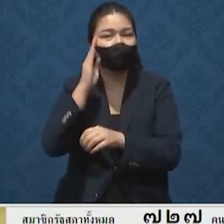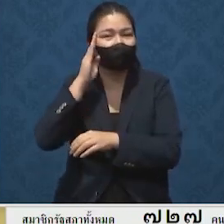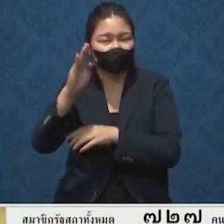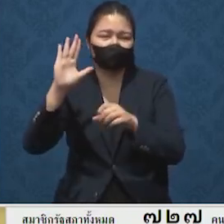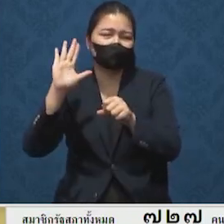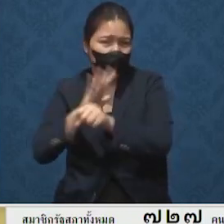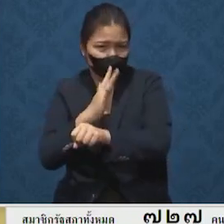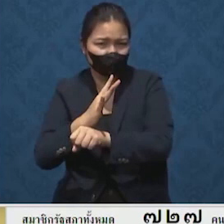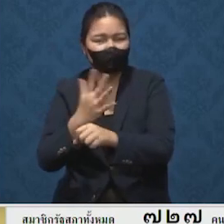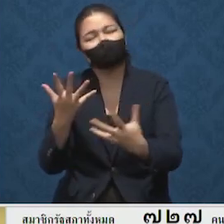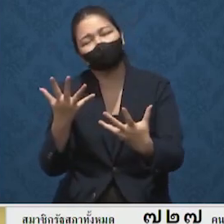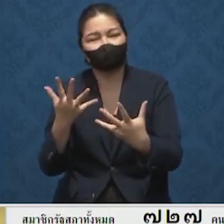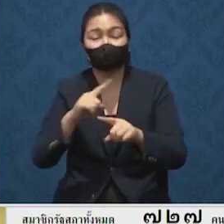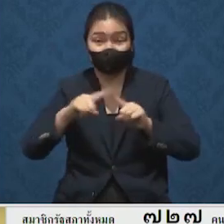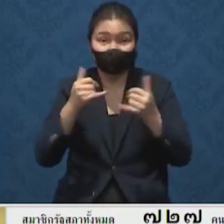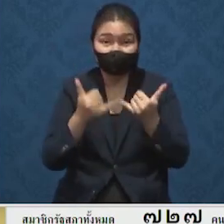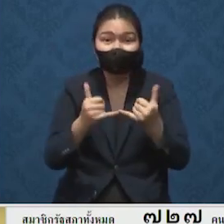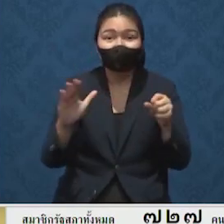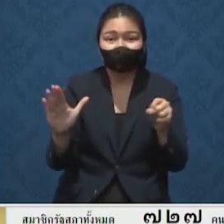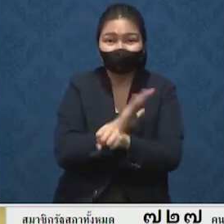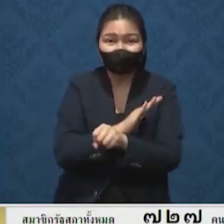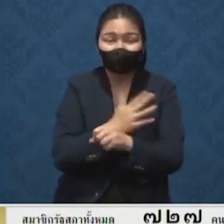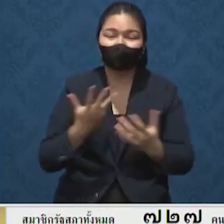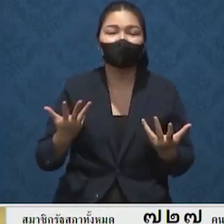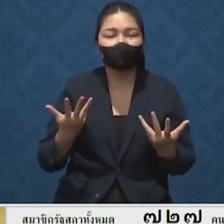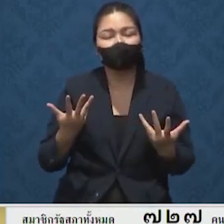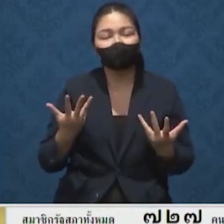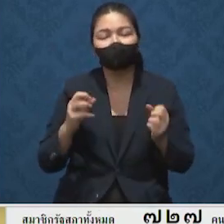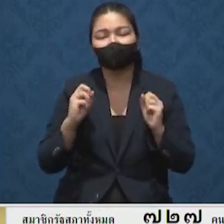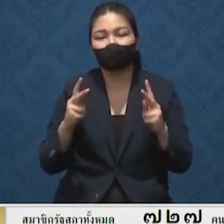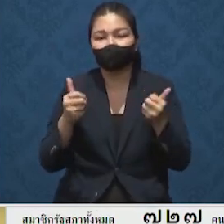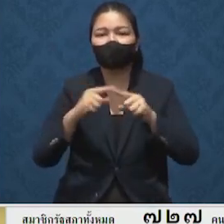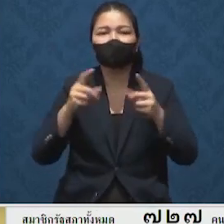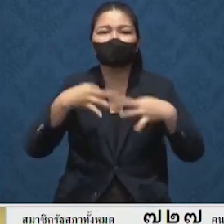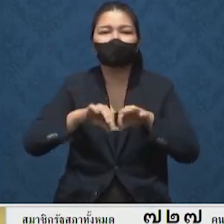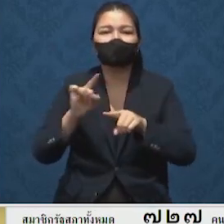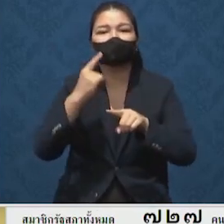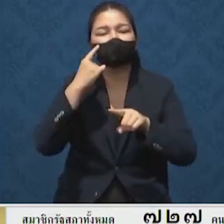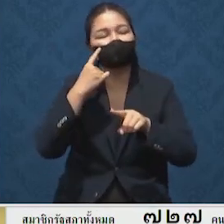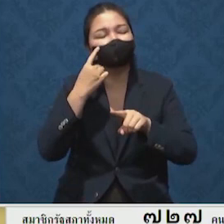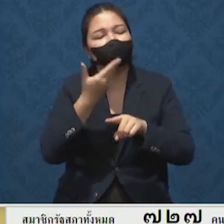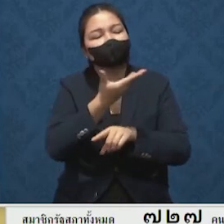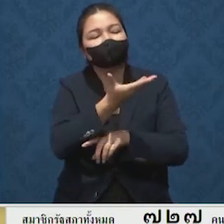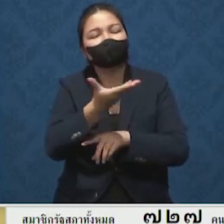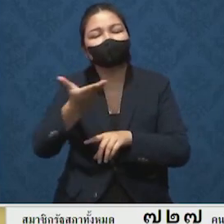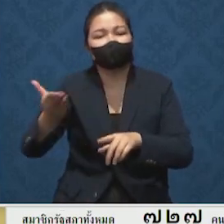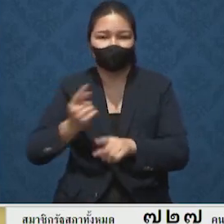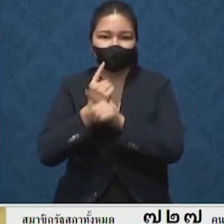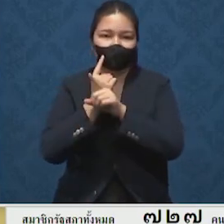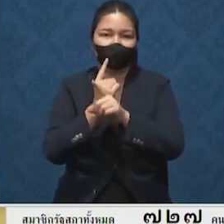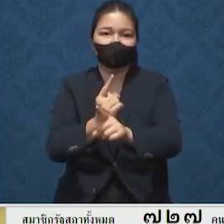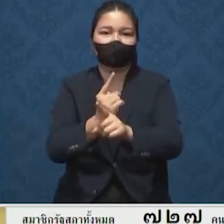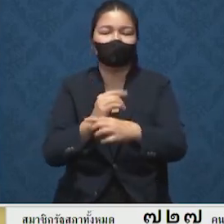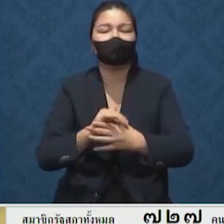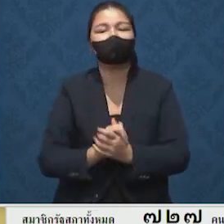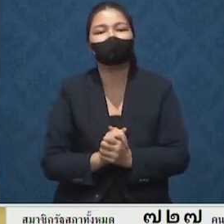นี้ก็แล้วแต่ถือว่าถ้าครบก็เป็นอีกเรื่องหนึ่งซึ่งผมเคารพดุลพินิจของทุกฝ่าย ก็ขอพวก